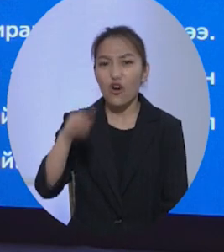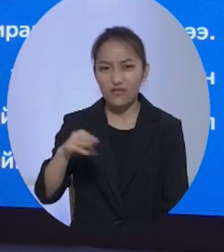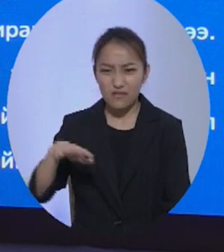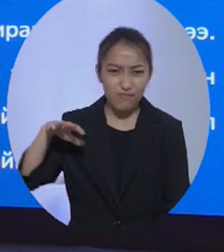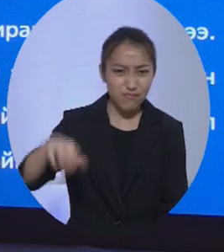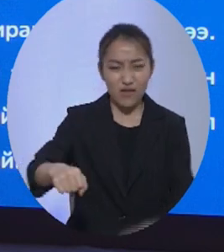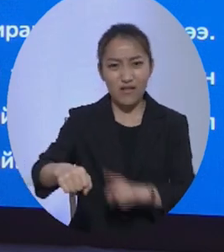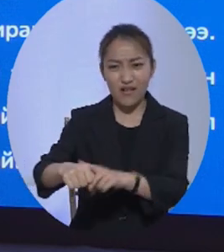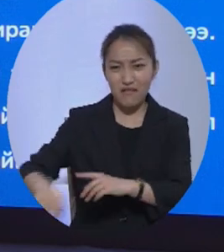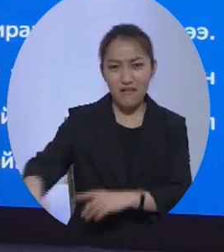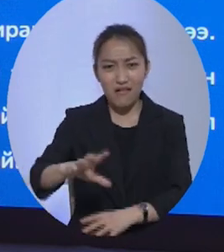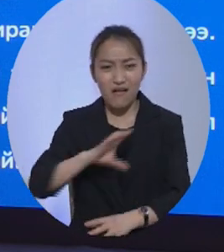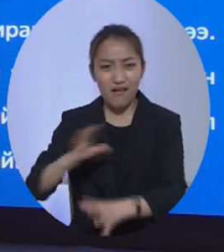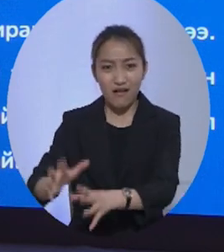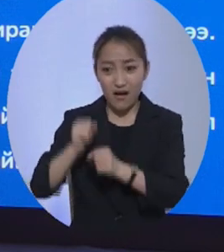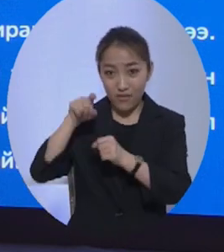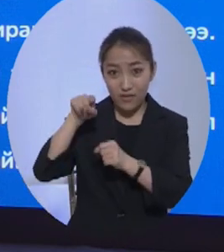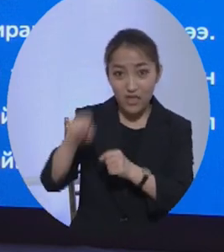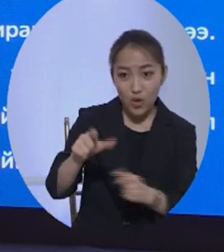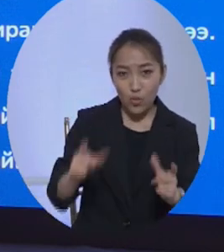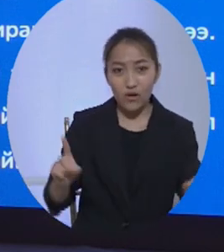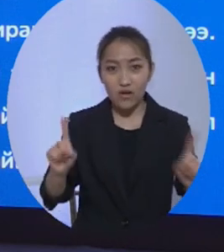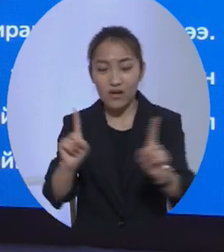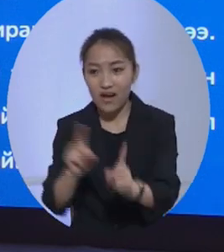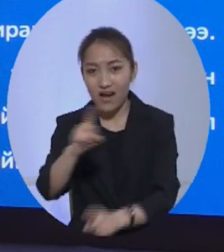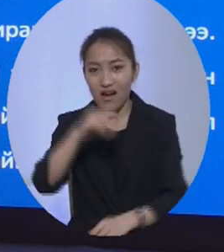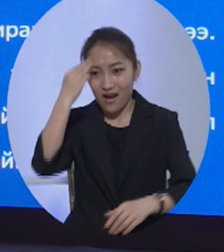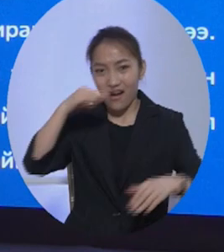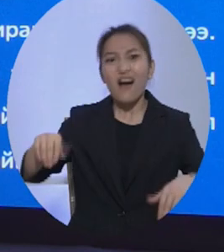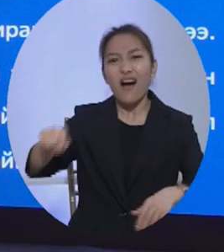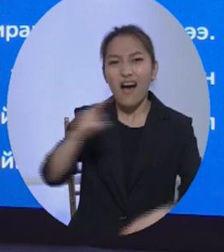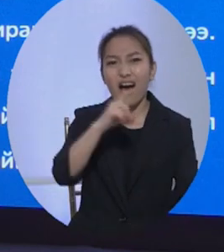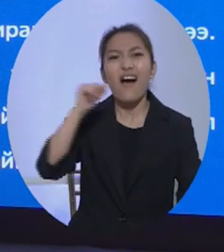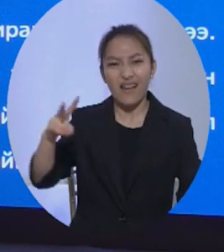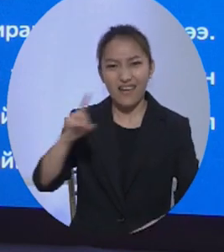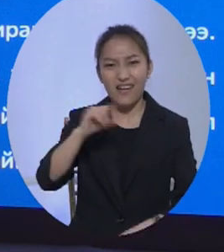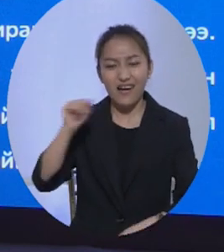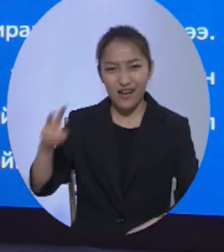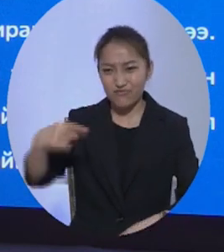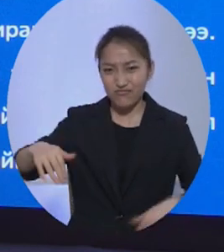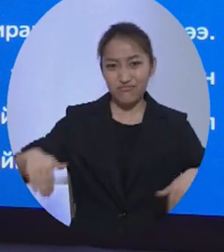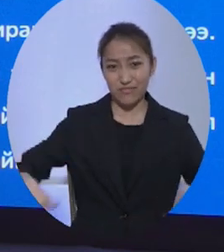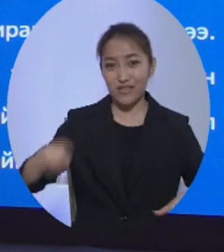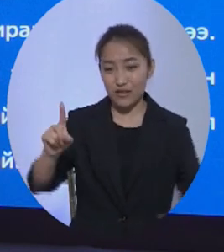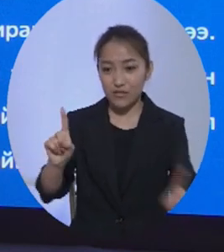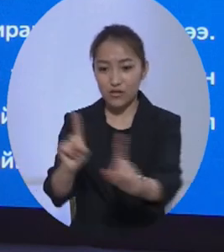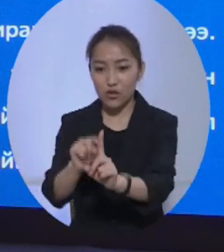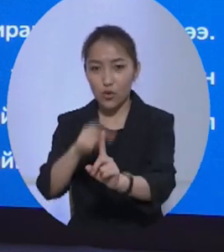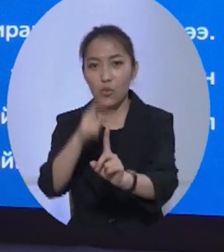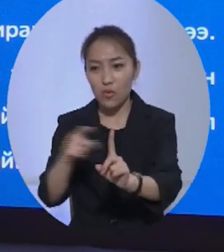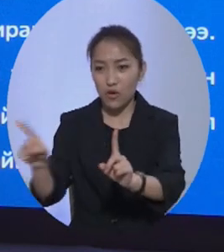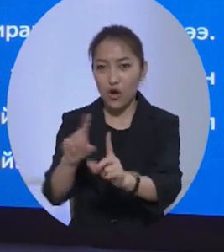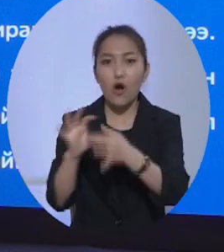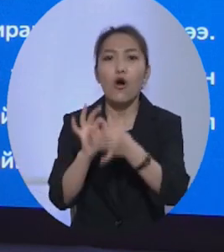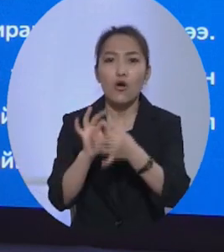захирагч бол одоо хаантайгаа бас холбоо сүлбэтэй удам ухсааны байсан учраас их одоо бас эрх мэдэлтэй байсан.